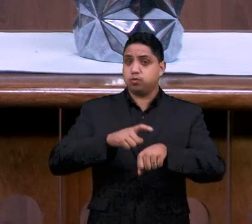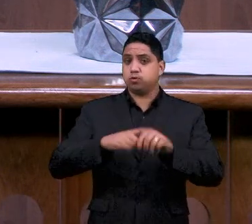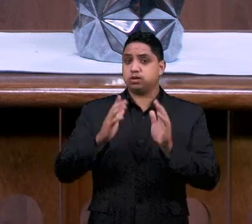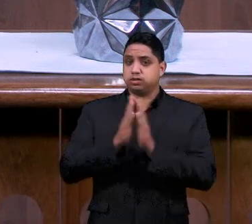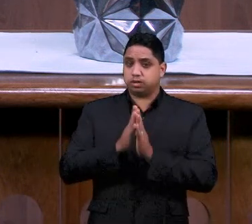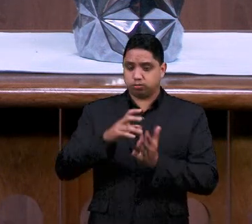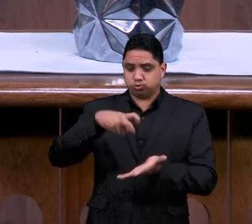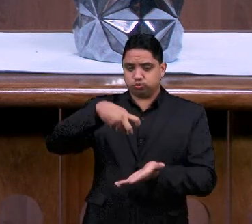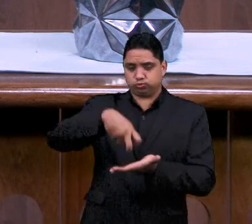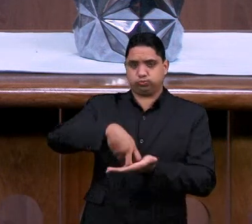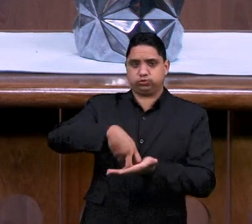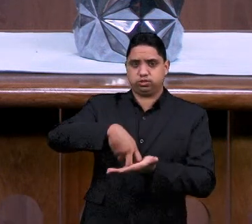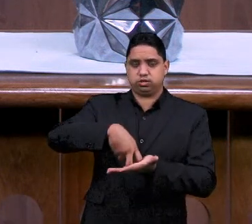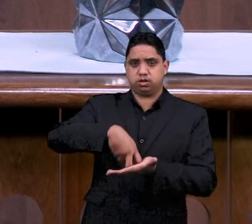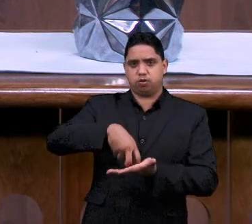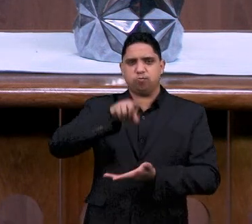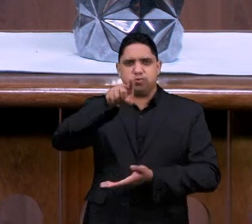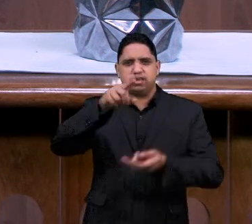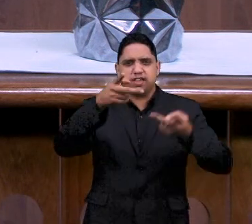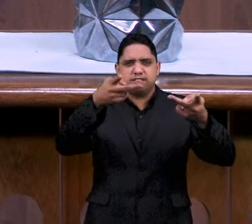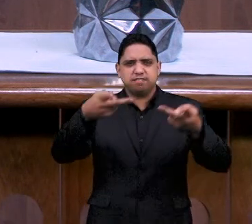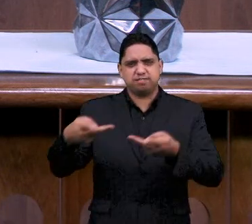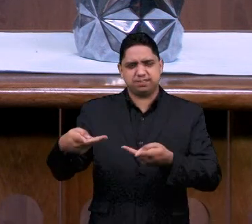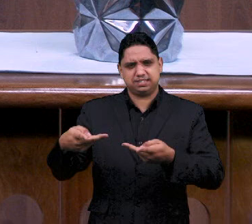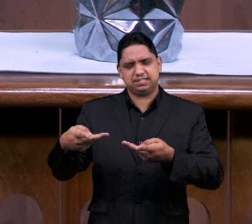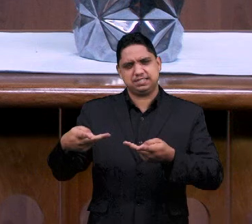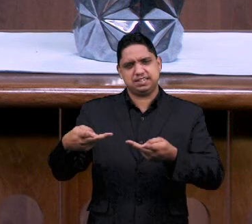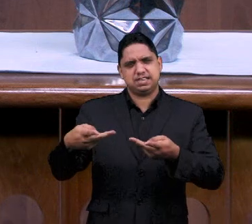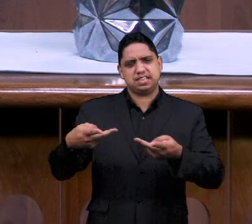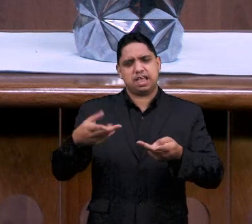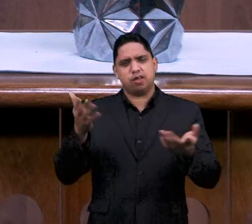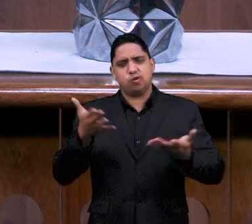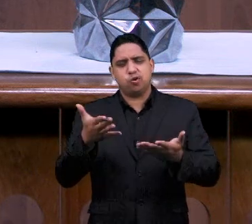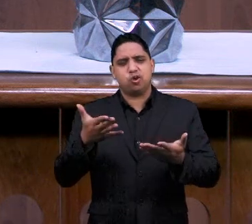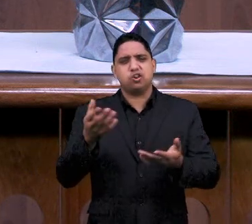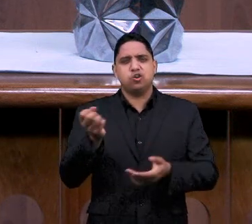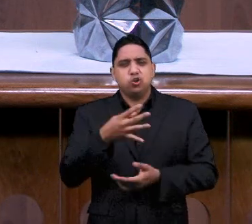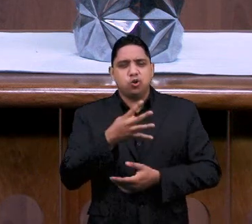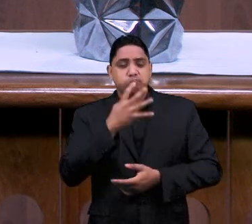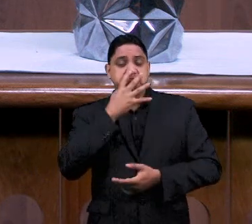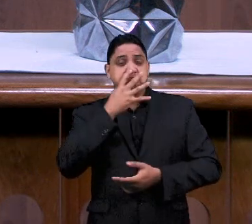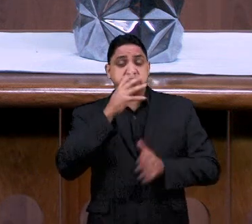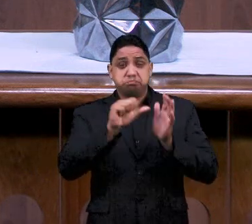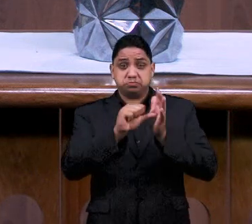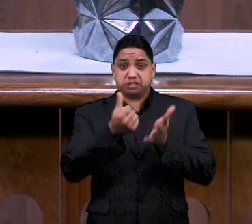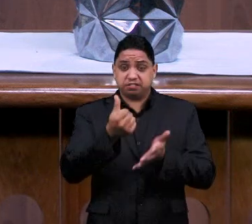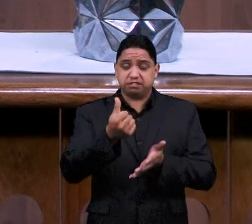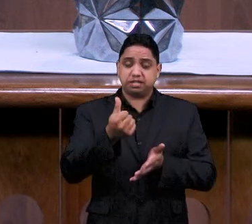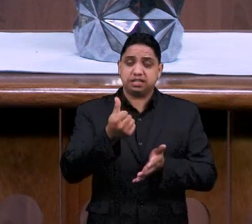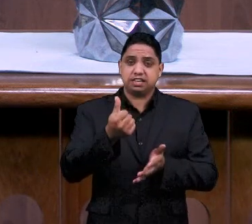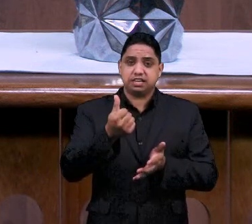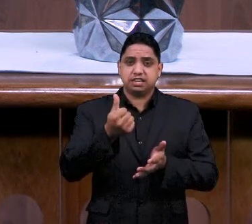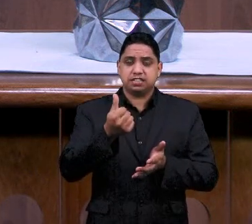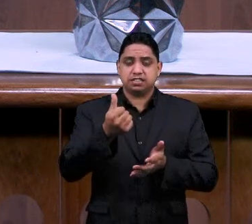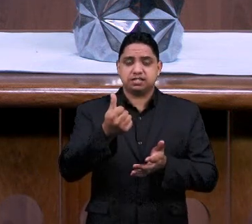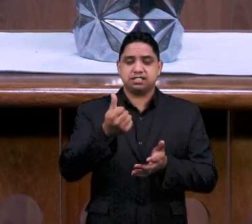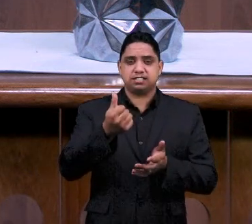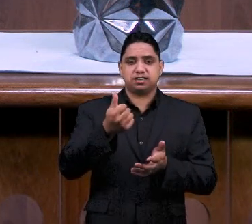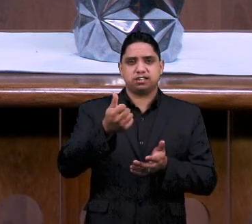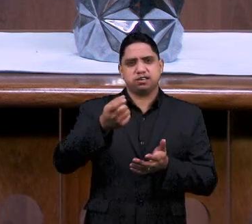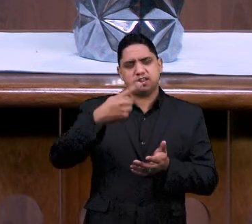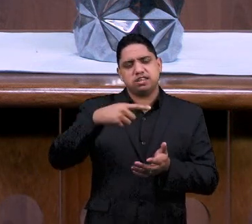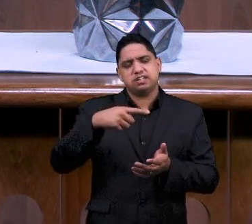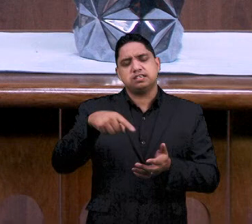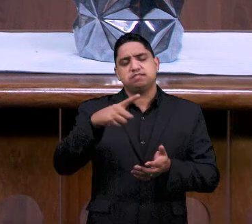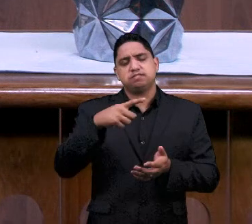puisse passer ce moment de prière à genoux. À vous qui êtes arrivés maintenant, qui avez reçu l'invitation, qui nous assiste pour la première